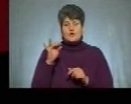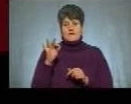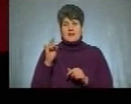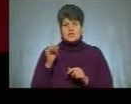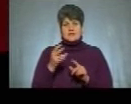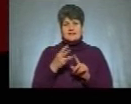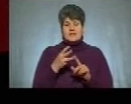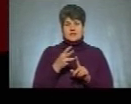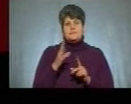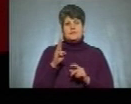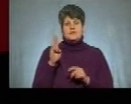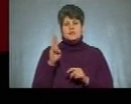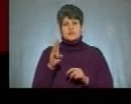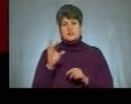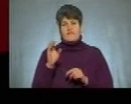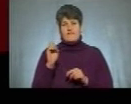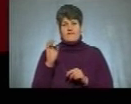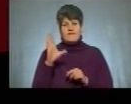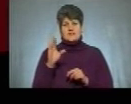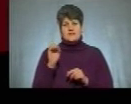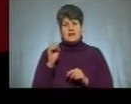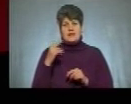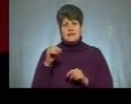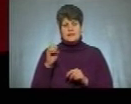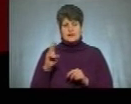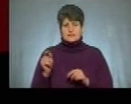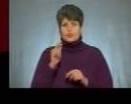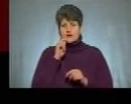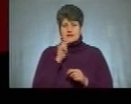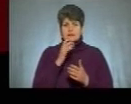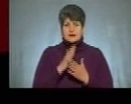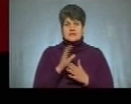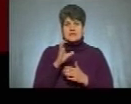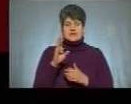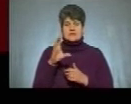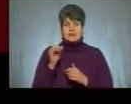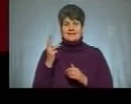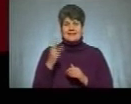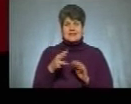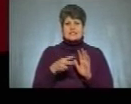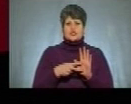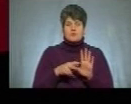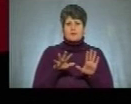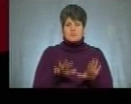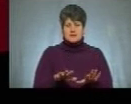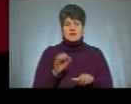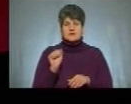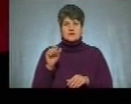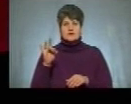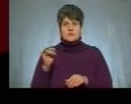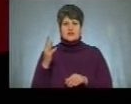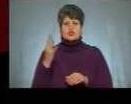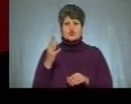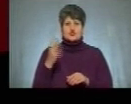біатлоніста Себастьяна Самуельсона. В українців результати такі – Сергій Семенов на 37-му місці, Артем Прима на